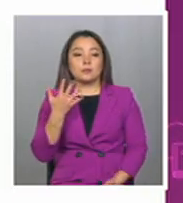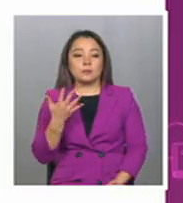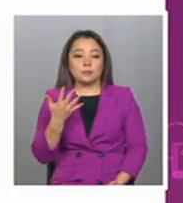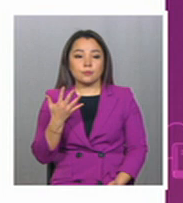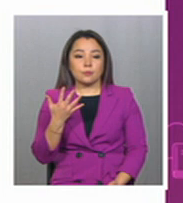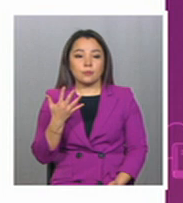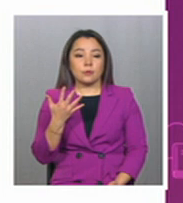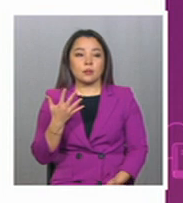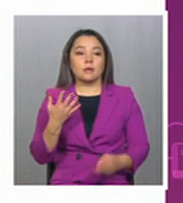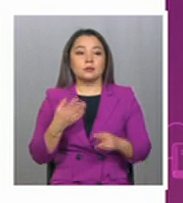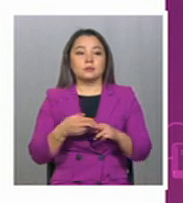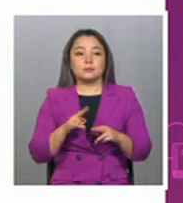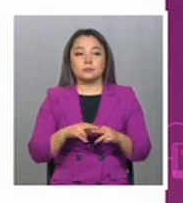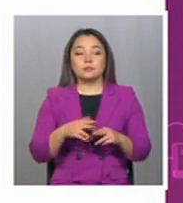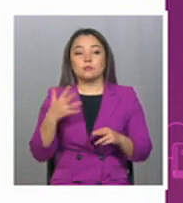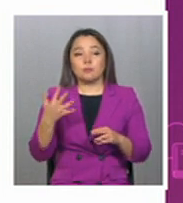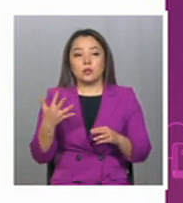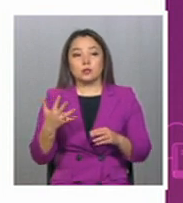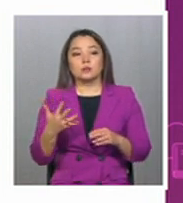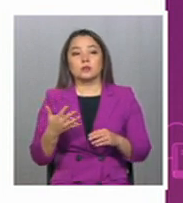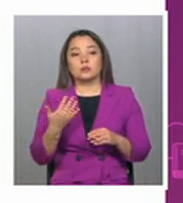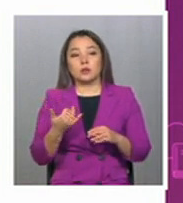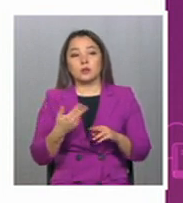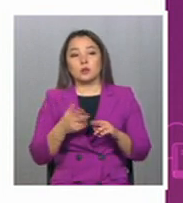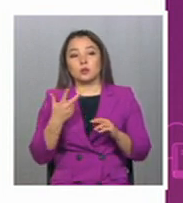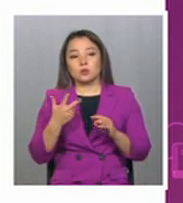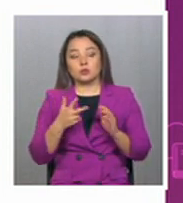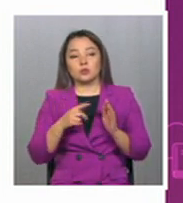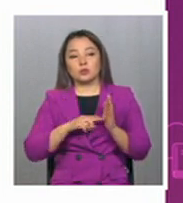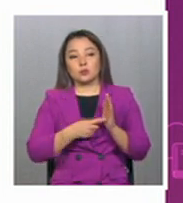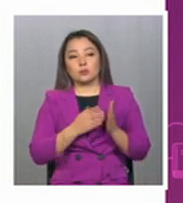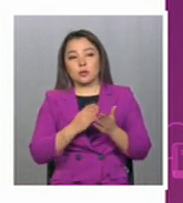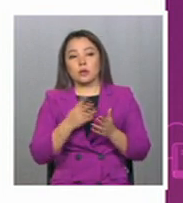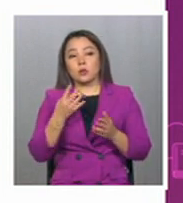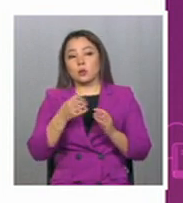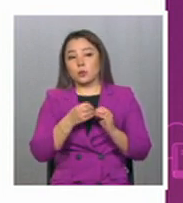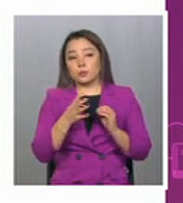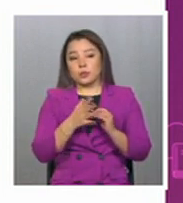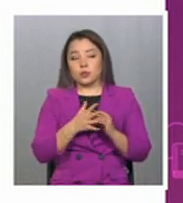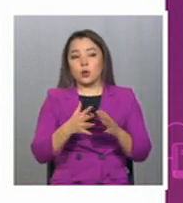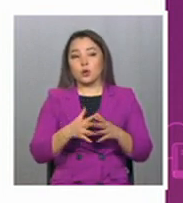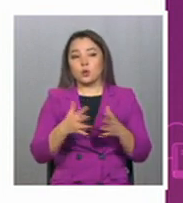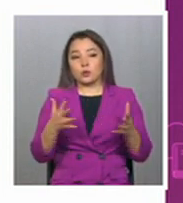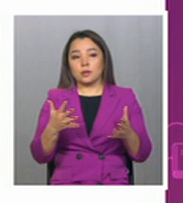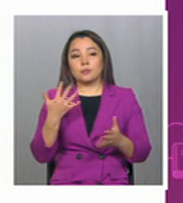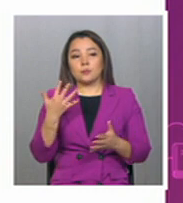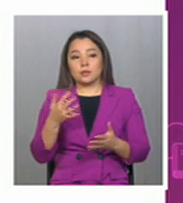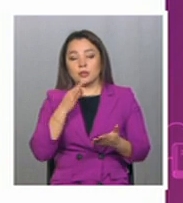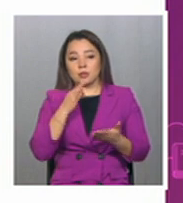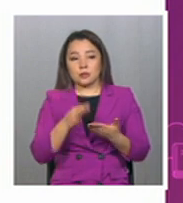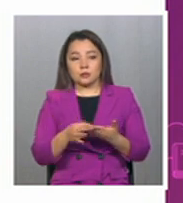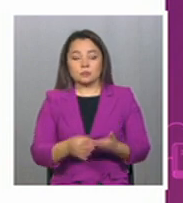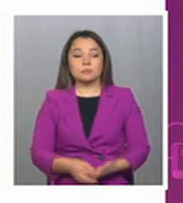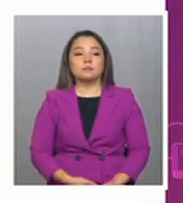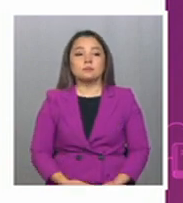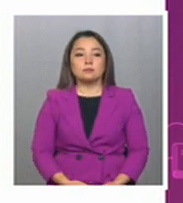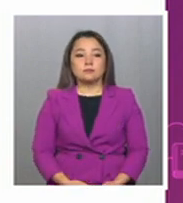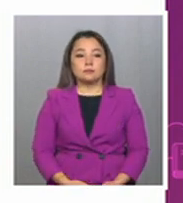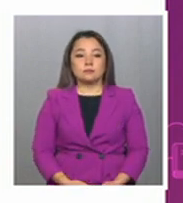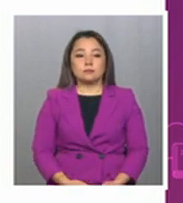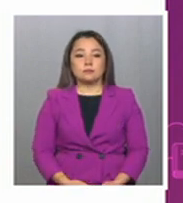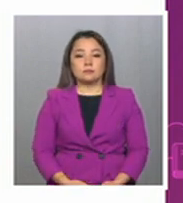тең. 5 пен 3 сандарының көбейтіндісі 45 пен 9 сандарының бөліндісінен